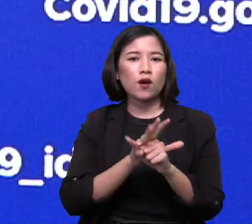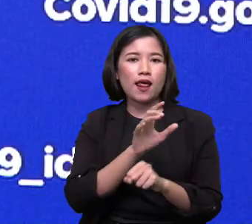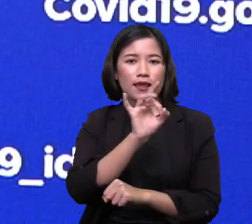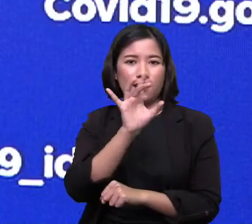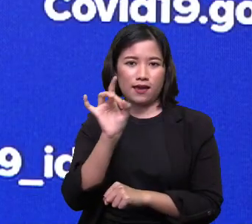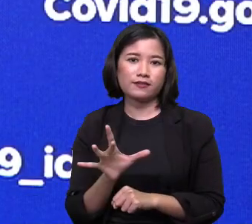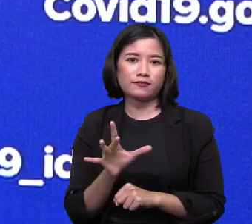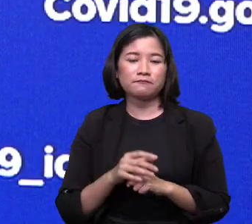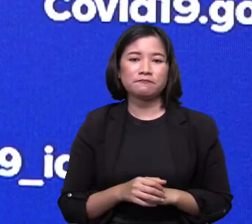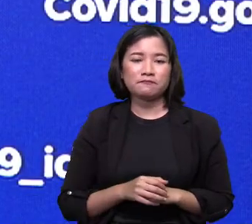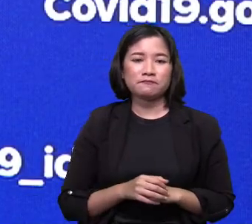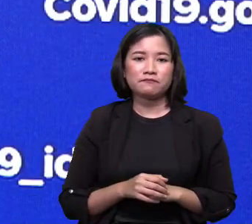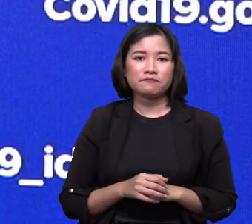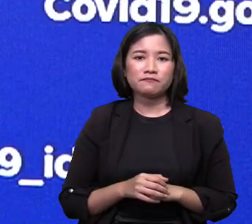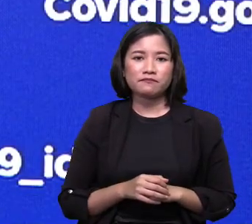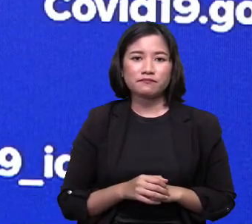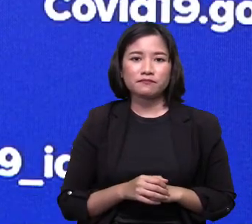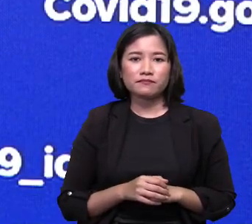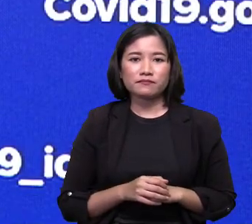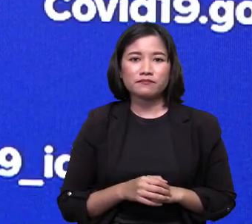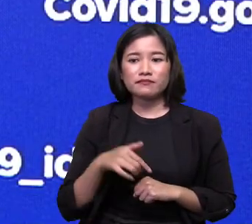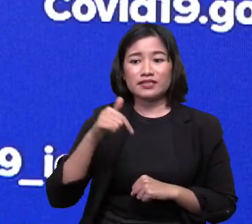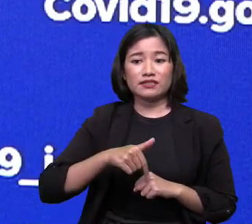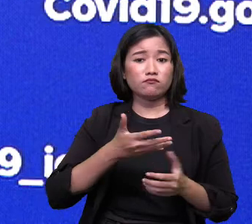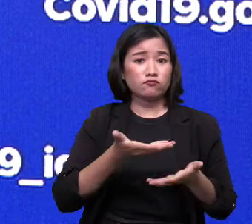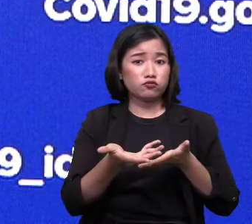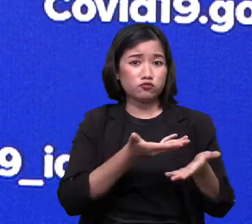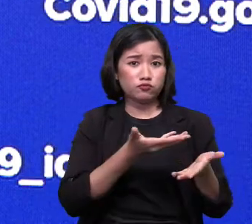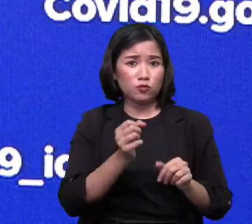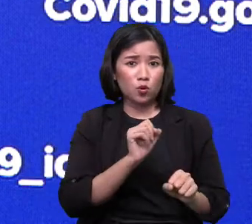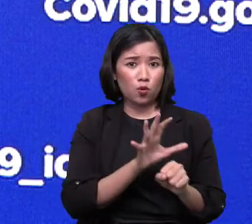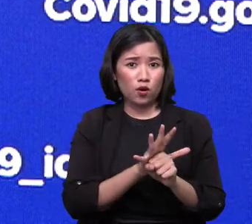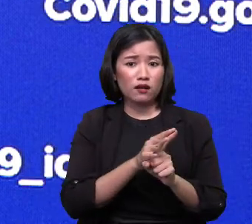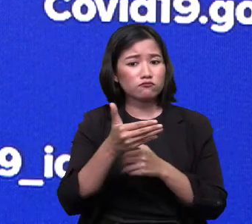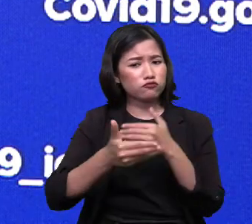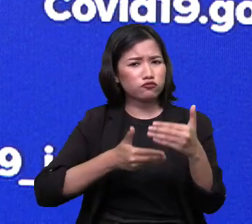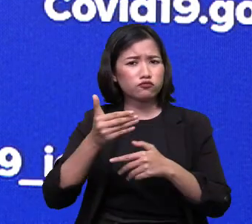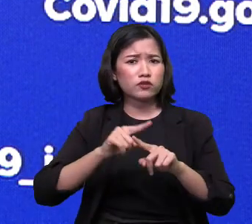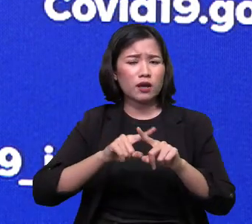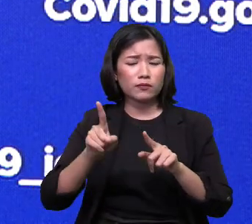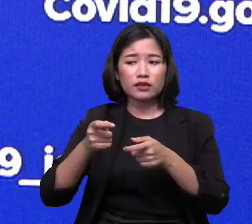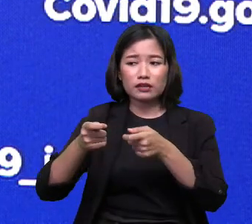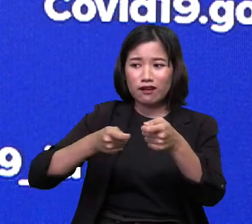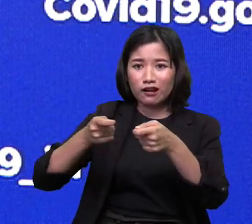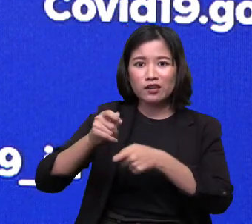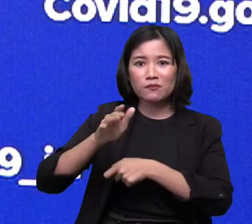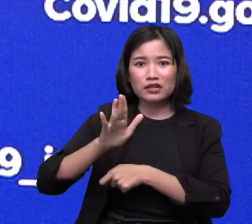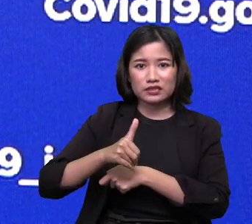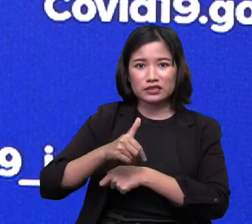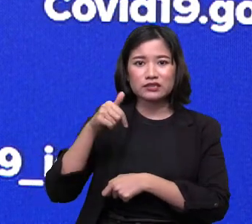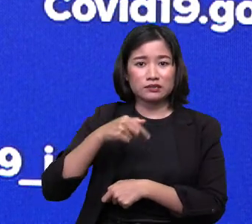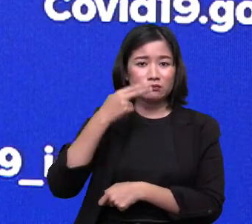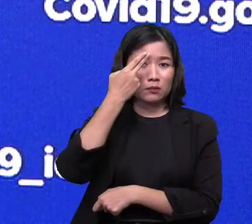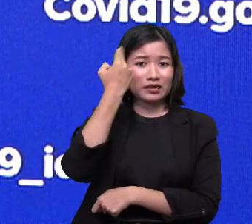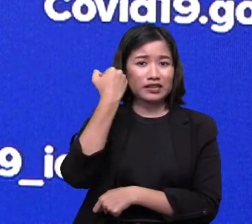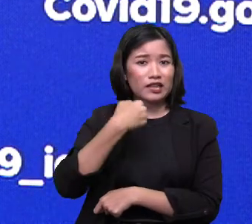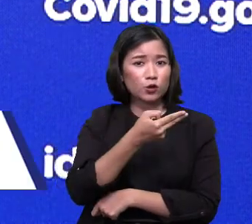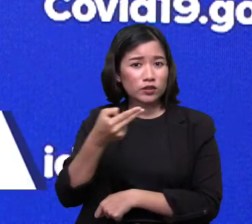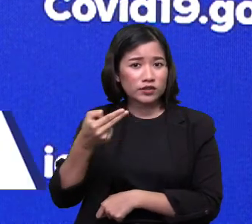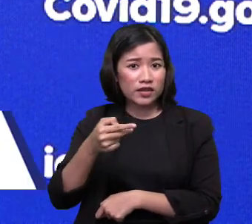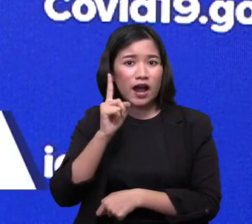di tengah penanganan kasus kopi 19 yang dinamis namun masih terkendali pemerintah Indonesia saat ini juga